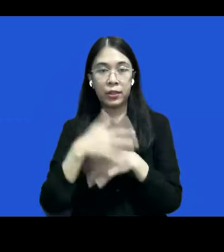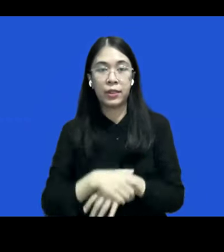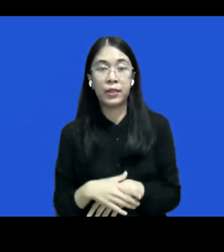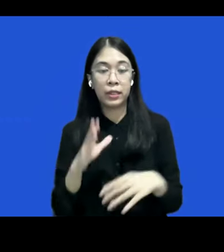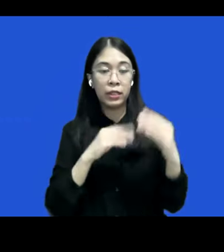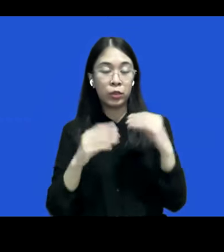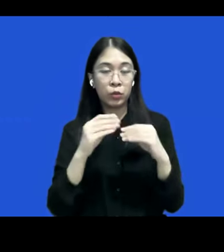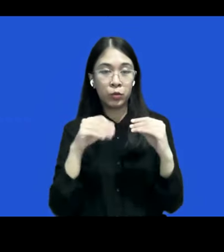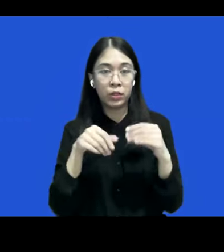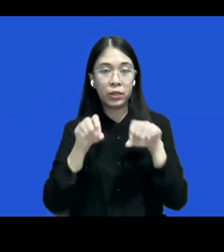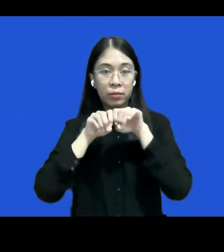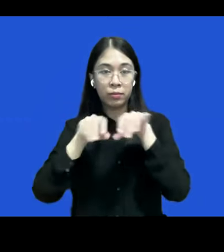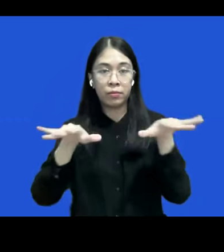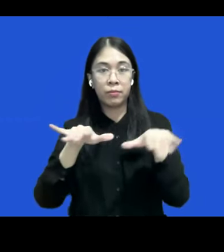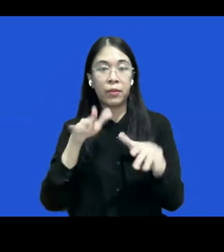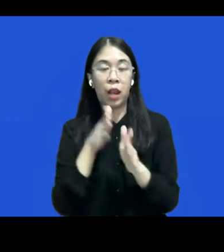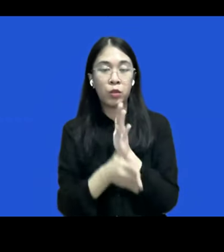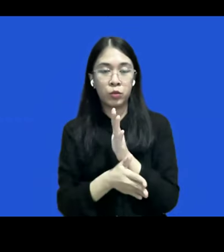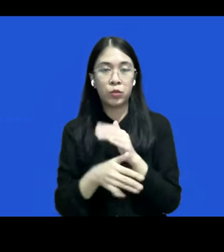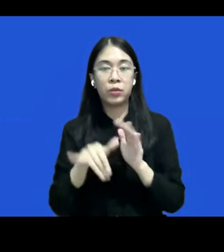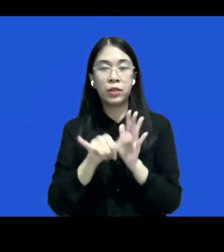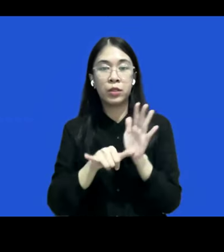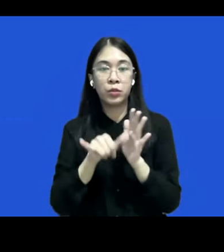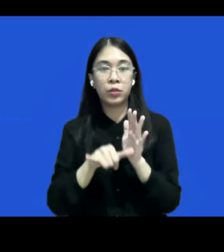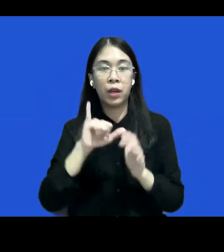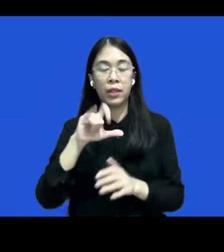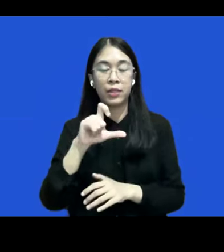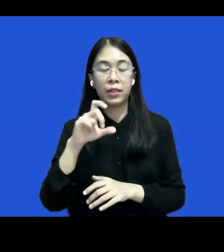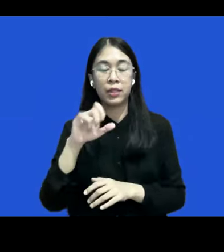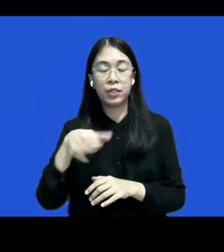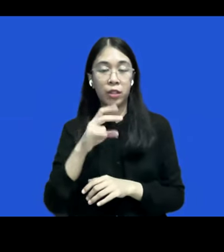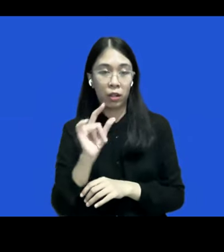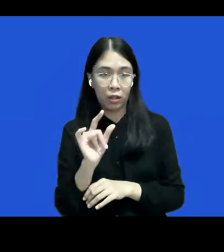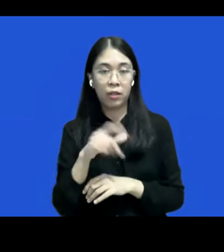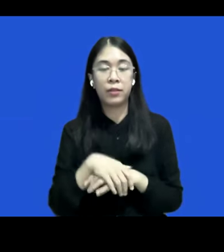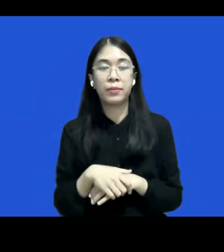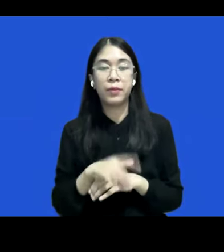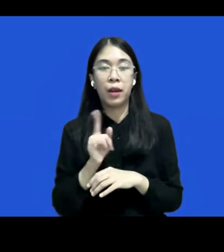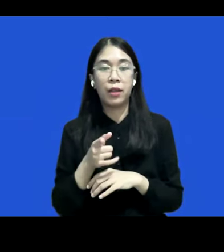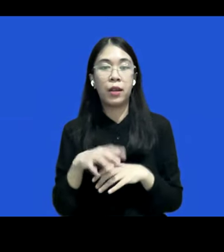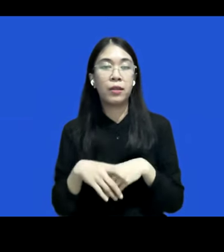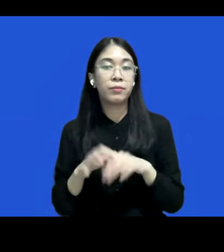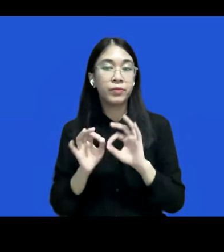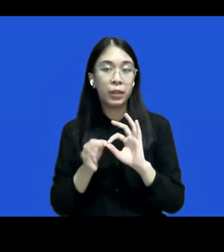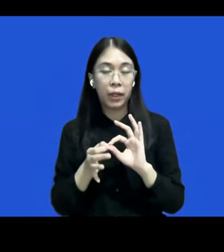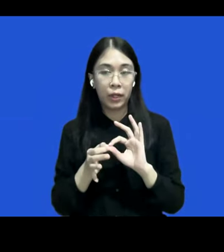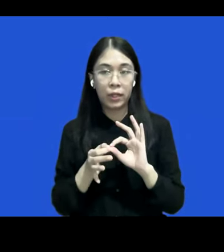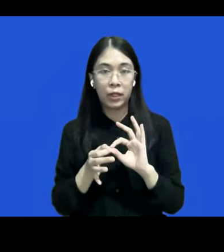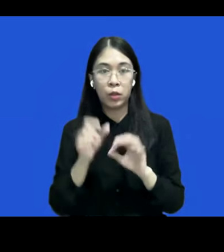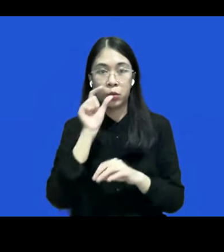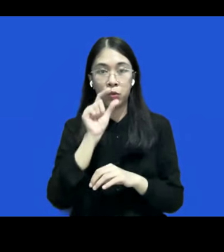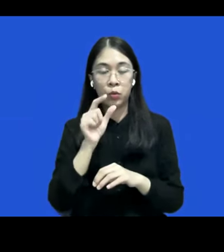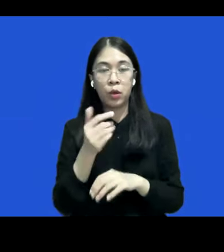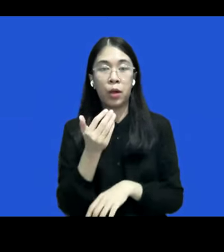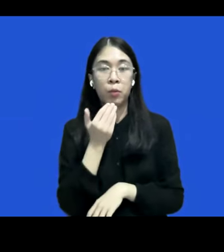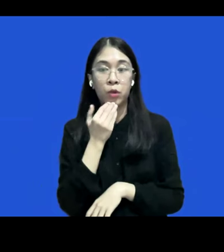ini juga disiarkan secara langsung melalui kanal YouTube ICJR dan juga tersedia juru bahasa isyarat untuk